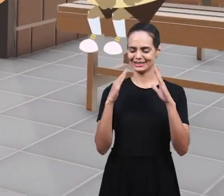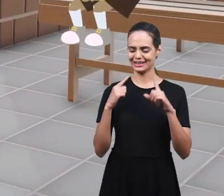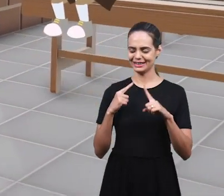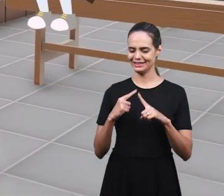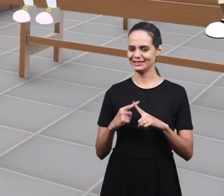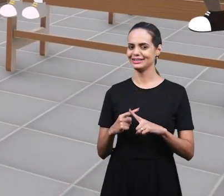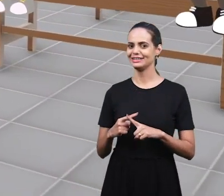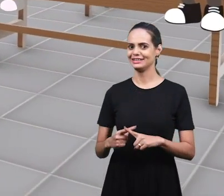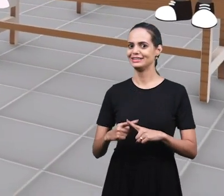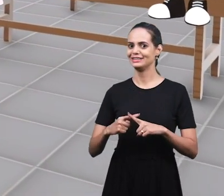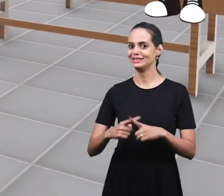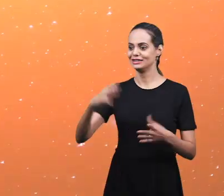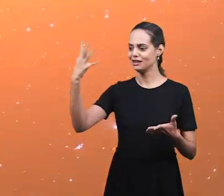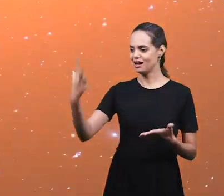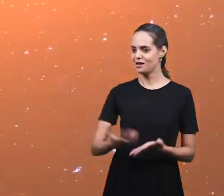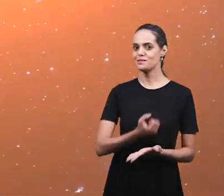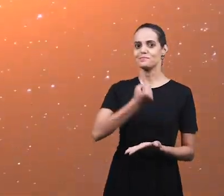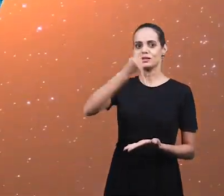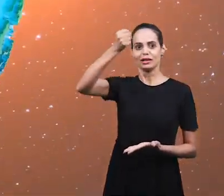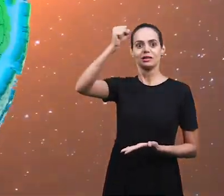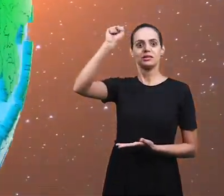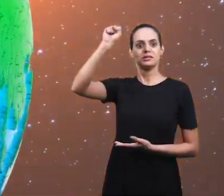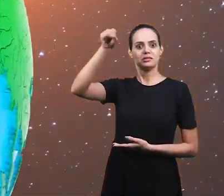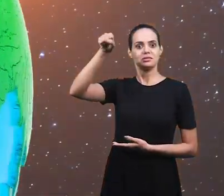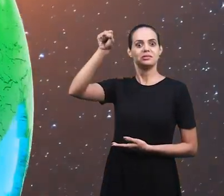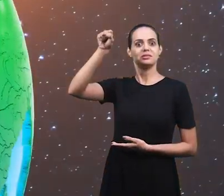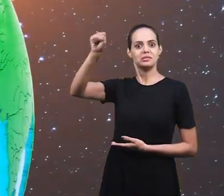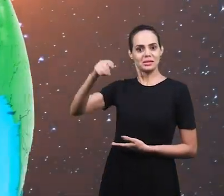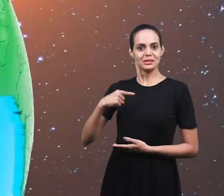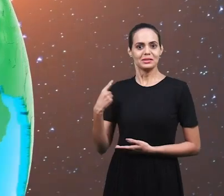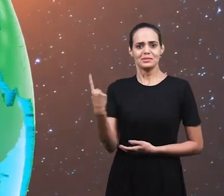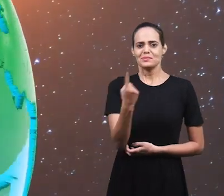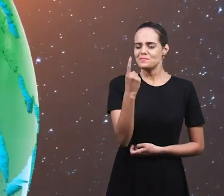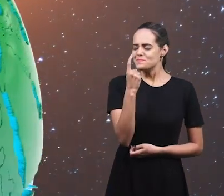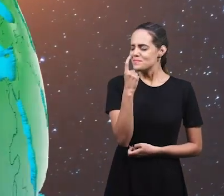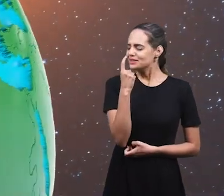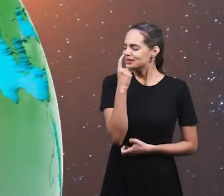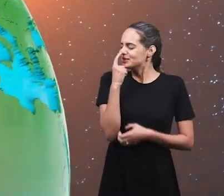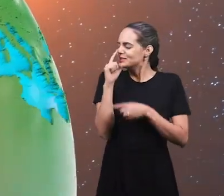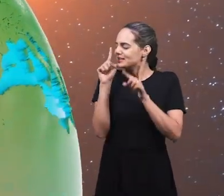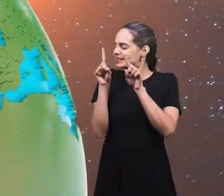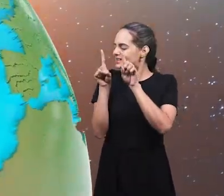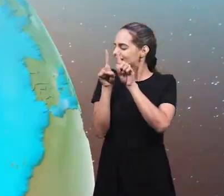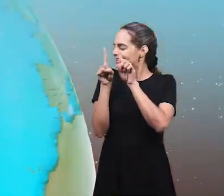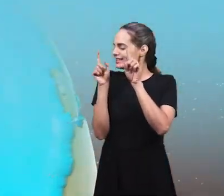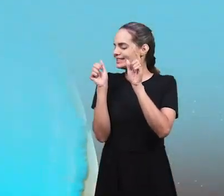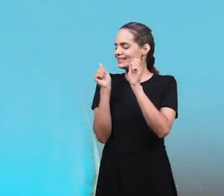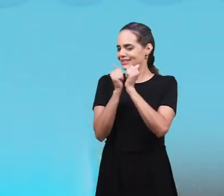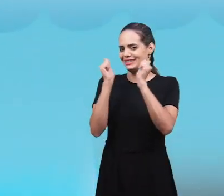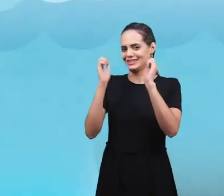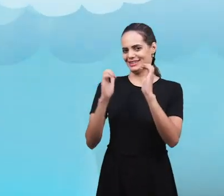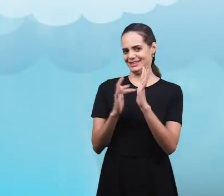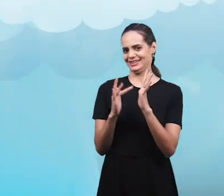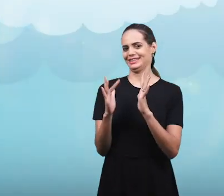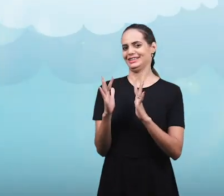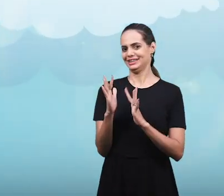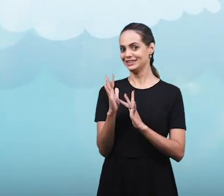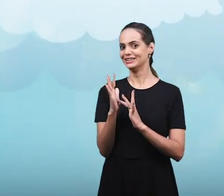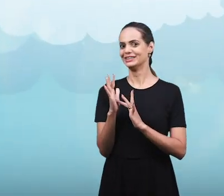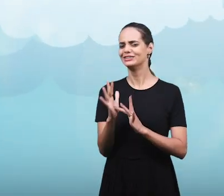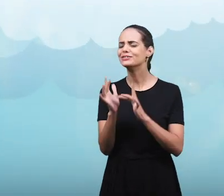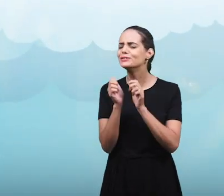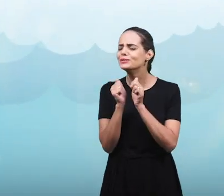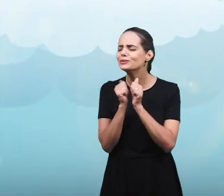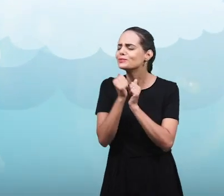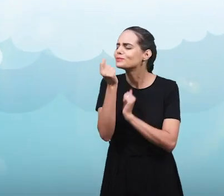Dia a igreja subirá, bem mais pertinho de Jesus vamos ficar. Bem